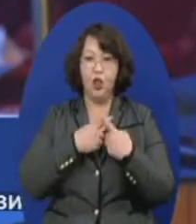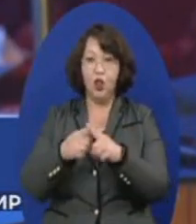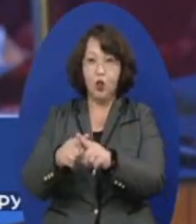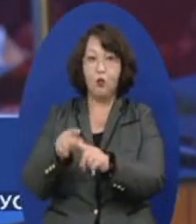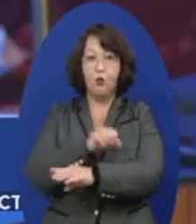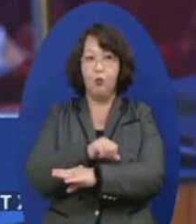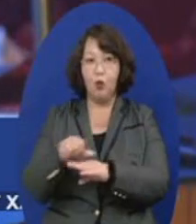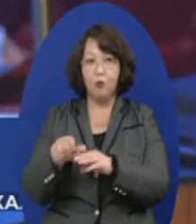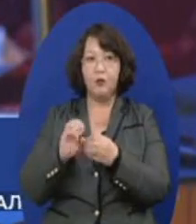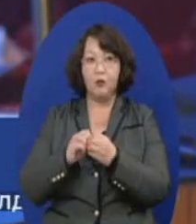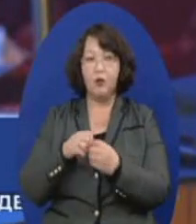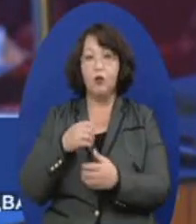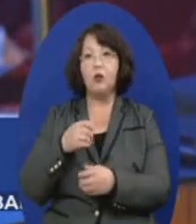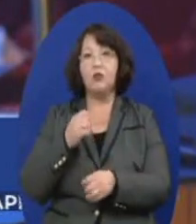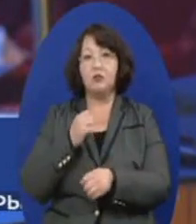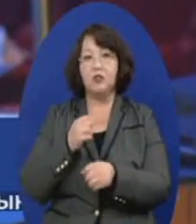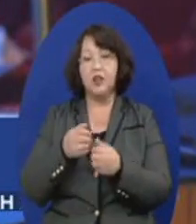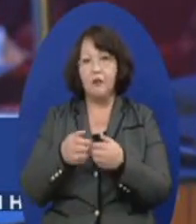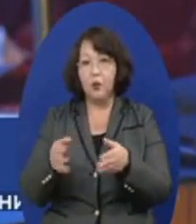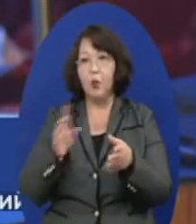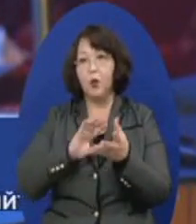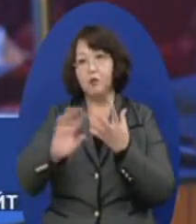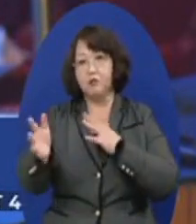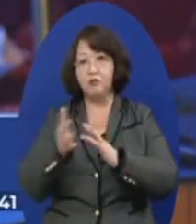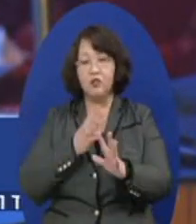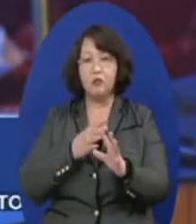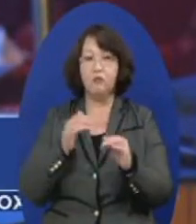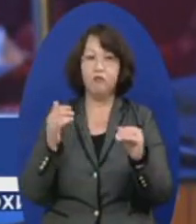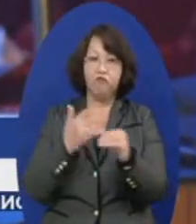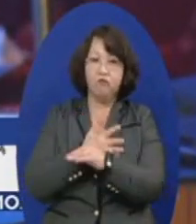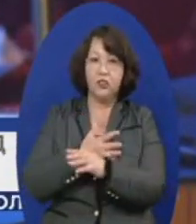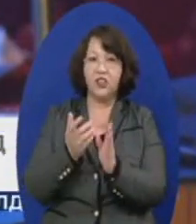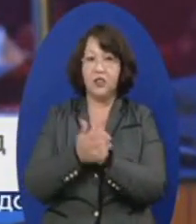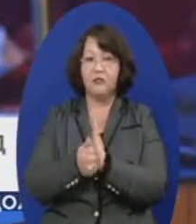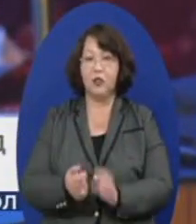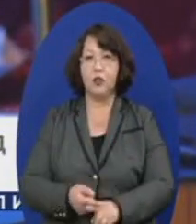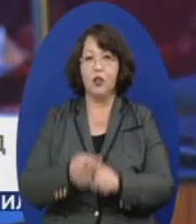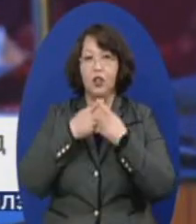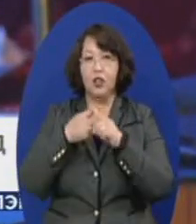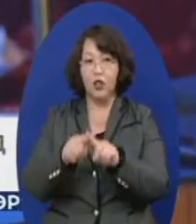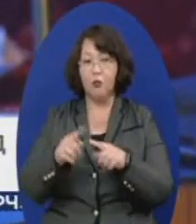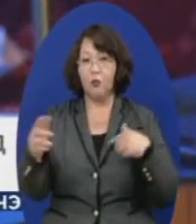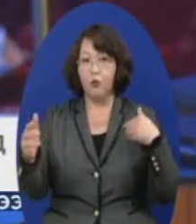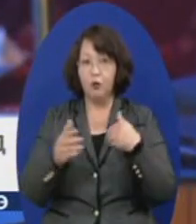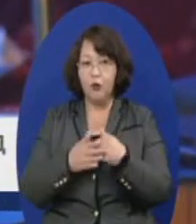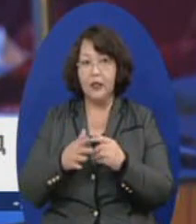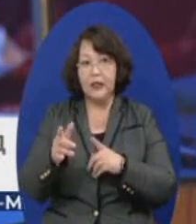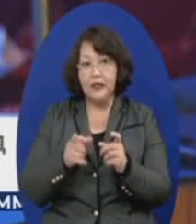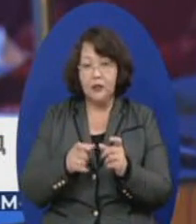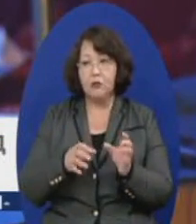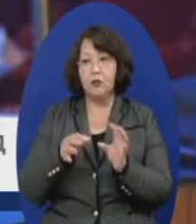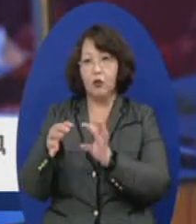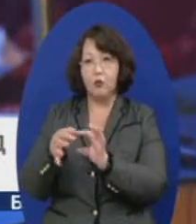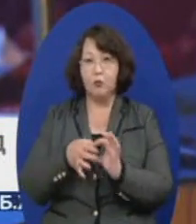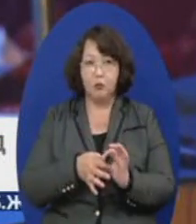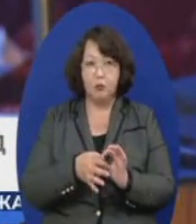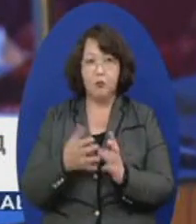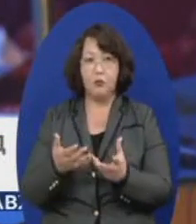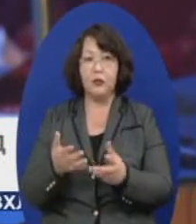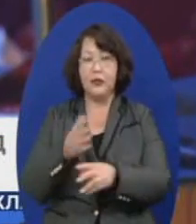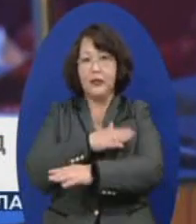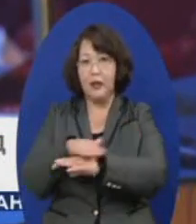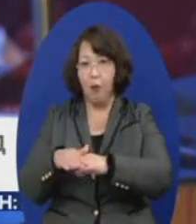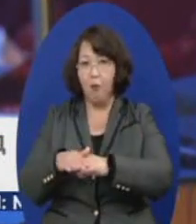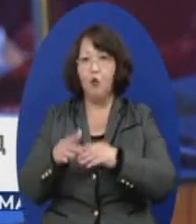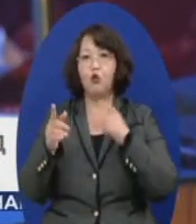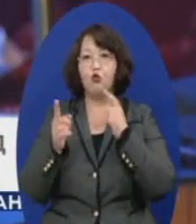Бонтуудаа бүгдийнхээ одоо нэвтрүүлэх чадваруудыг нэмэн за бонт хүртэх одоо төмөр эдийн засгуудаас тийшээ хүртэх юм зам